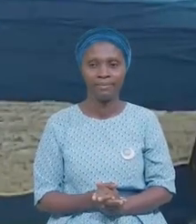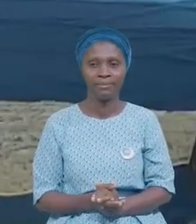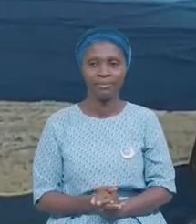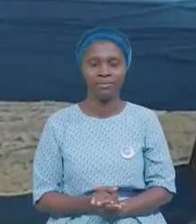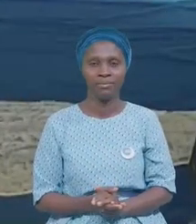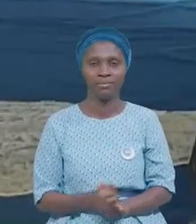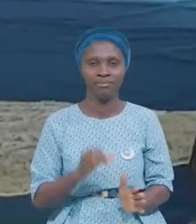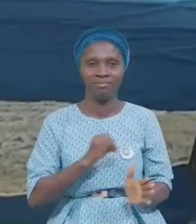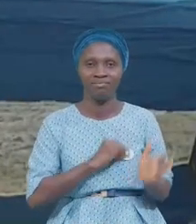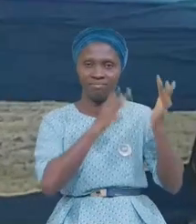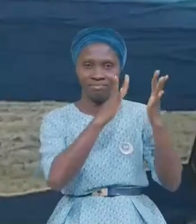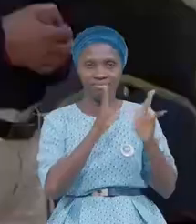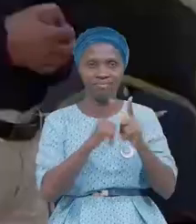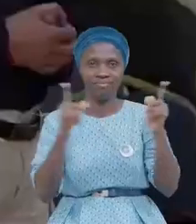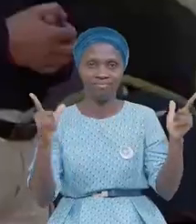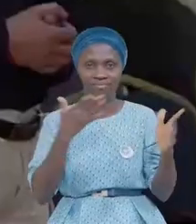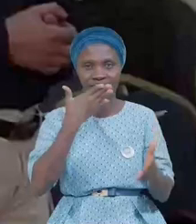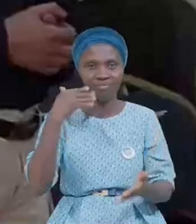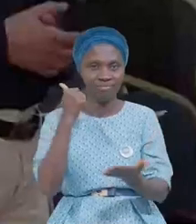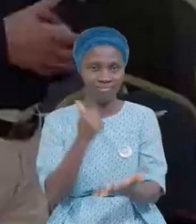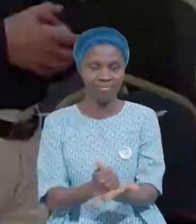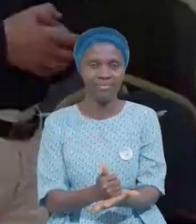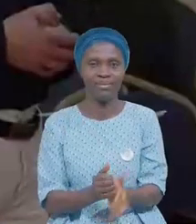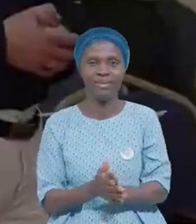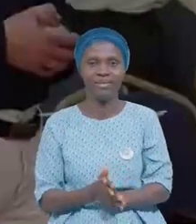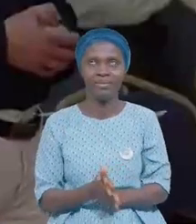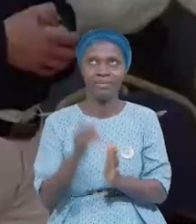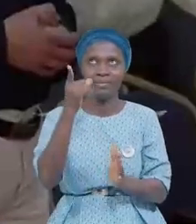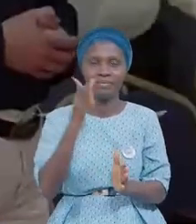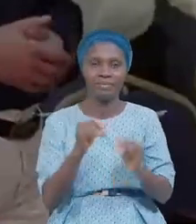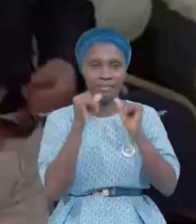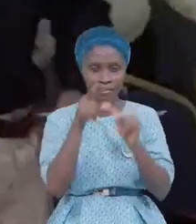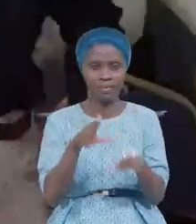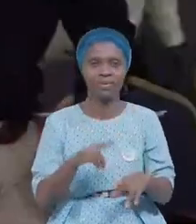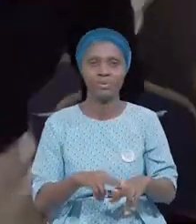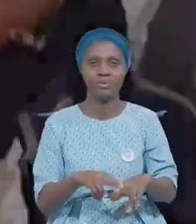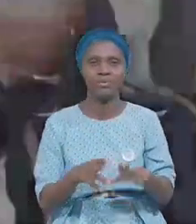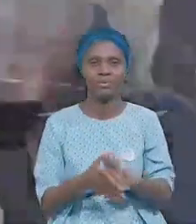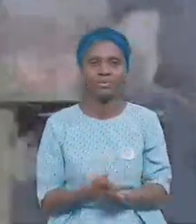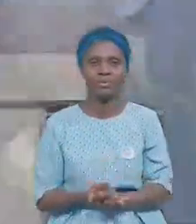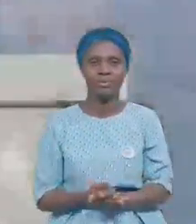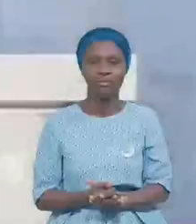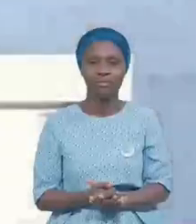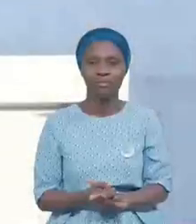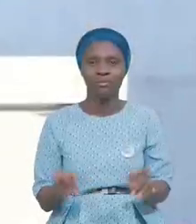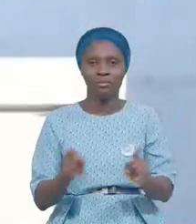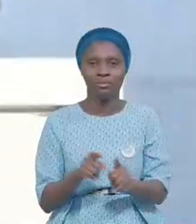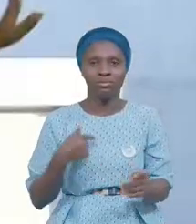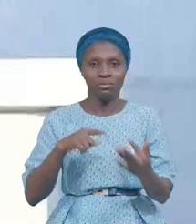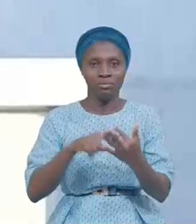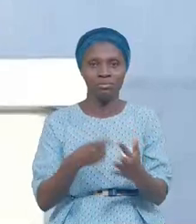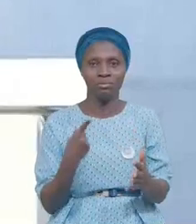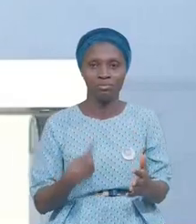J'espère un grand amen. Que Dieu vous bénisse. Vous pouvez vous asseoir. Comme nous commençons la série